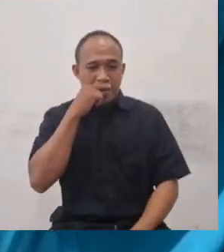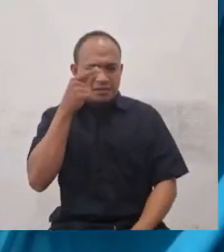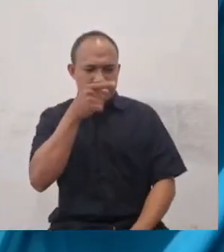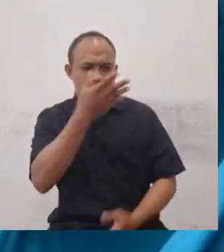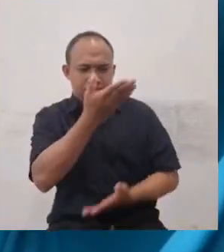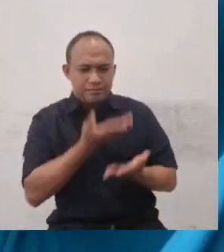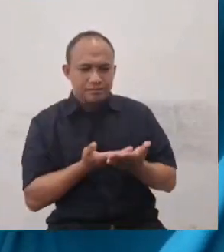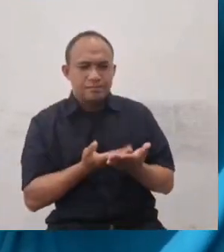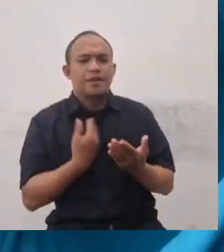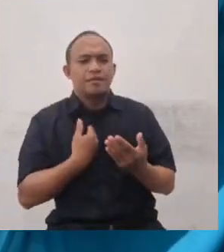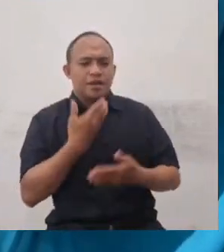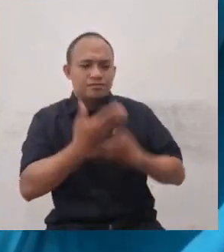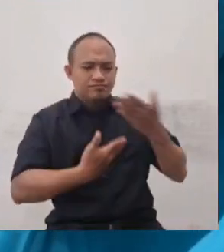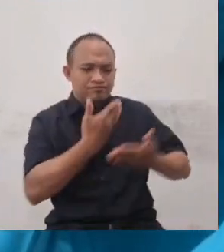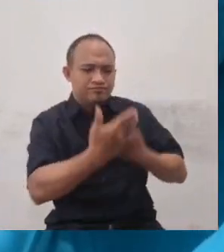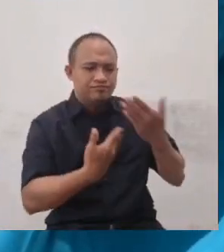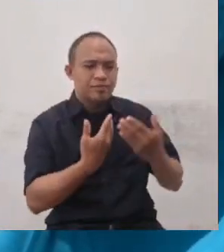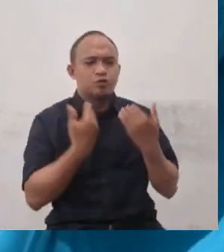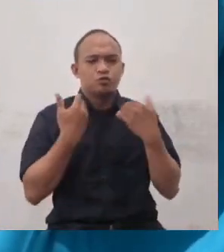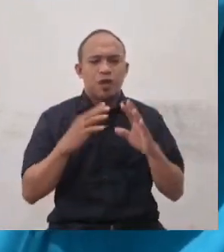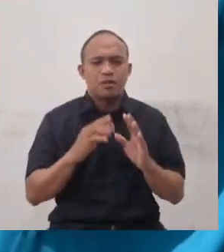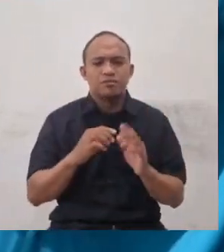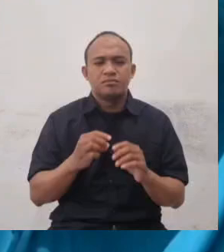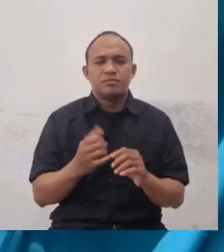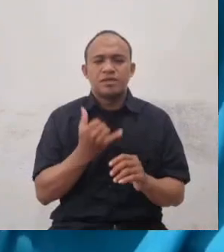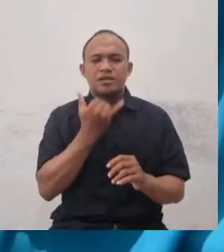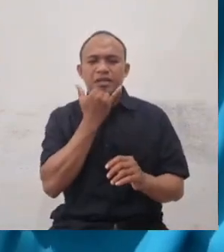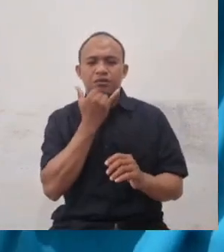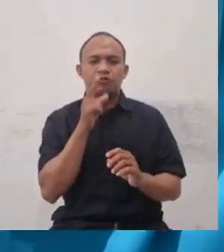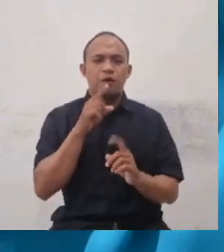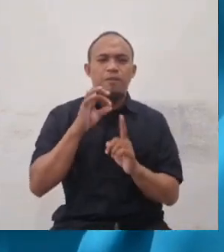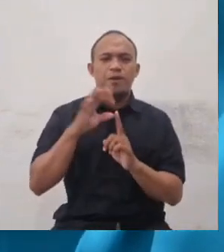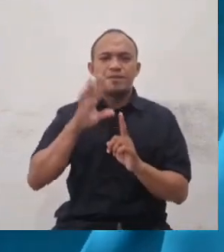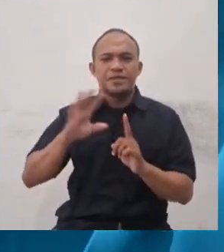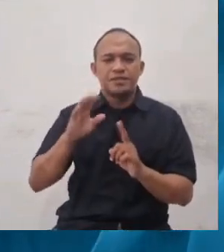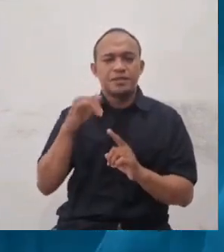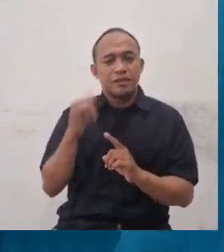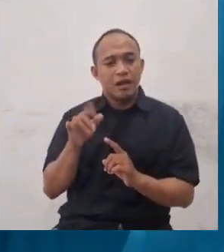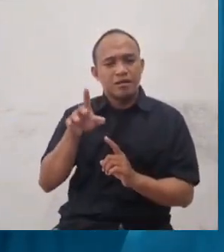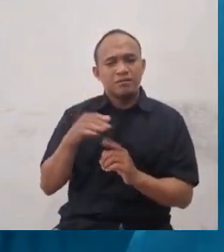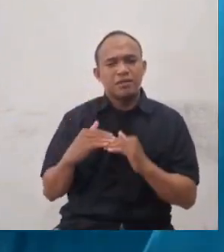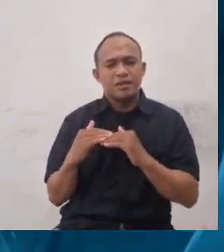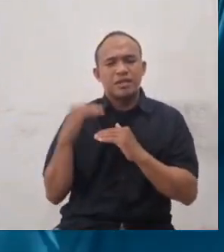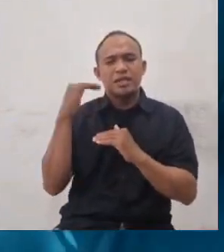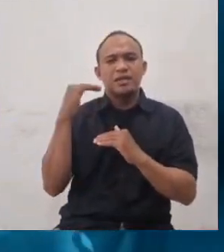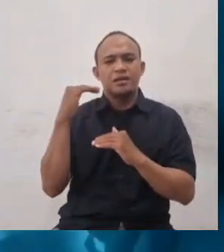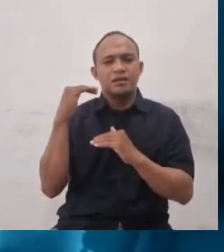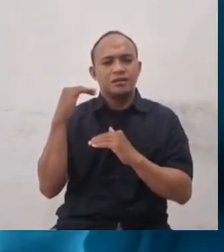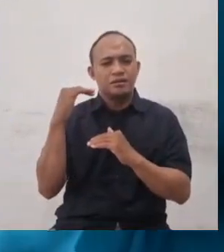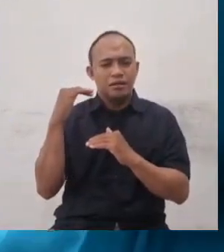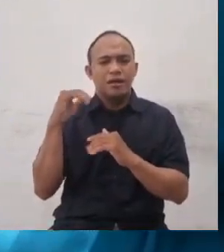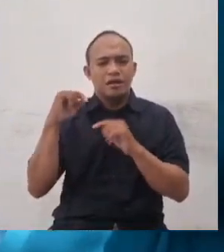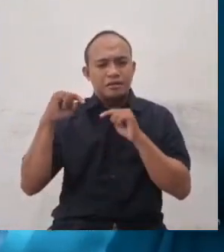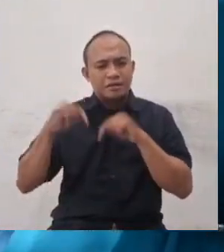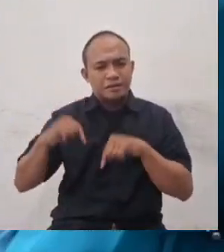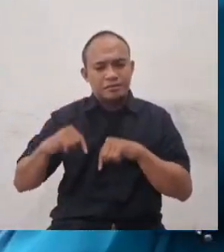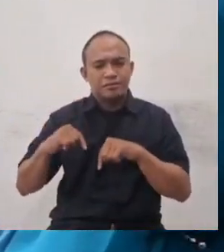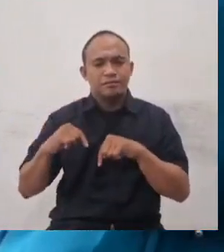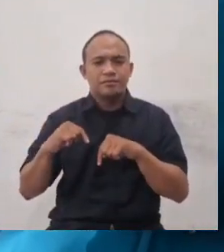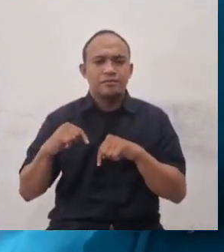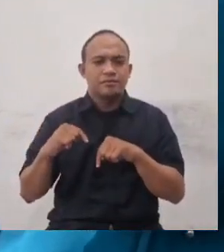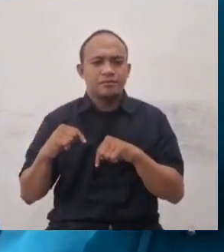sini bahwa untuk pengukuran kita sudah salah satu dari provinsi yang tertinggi saat ini.